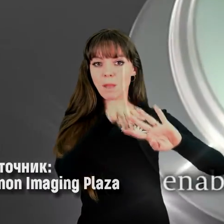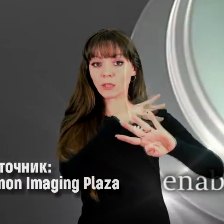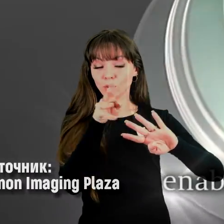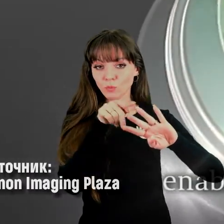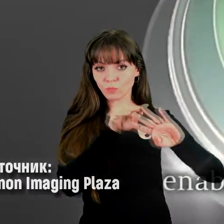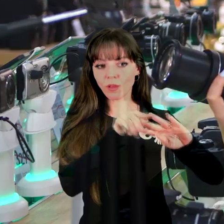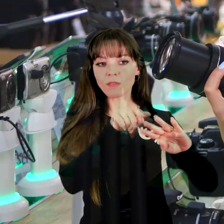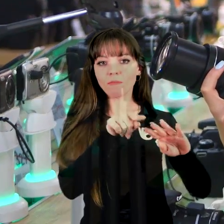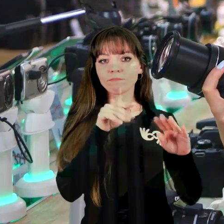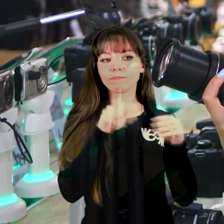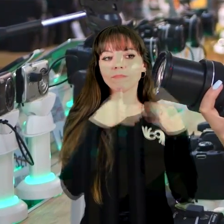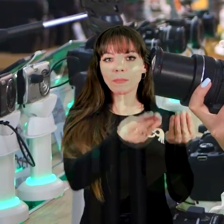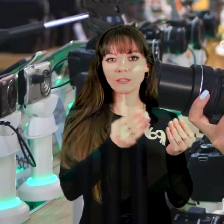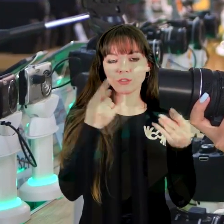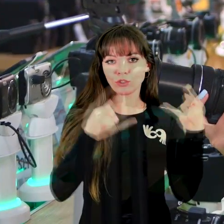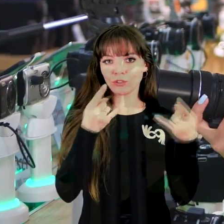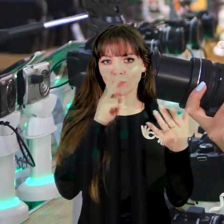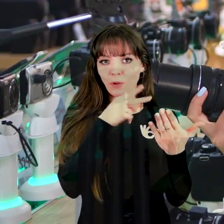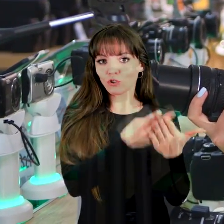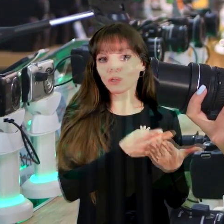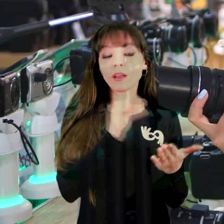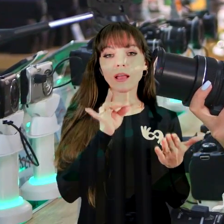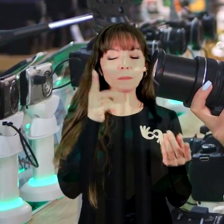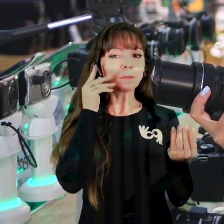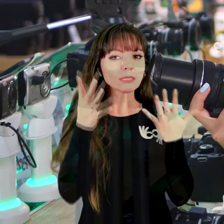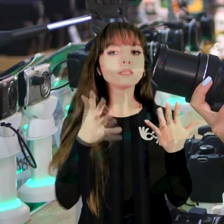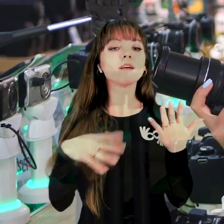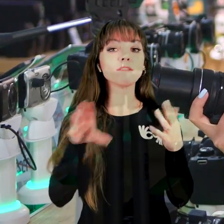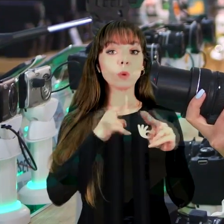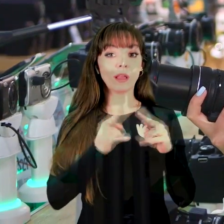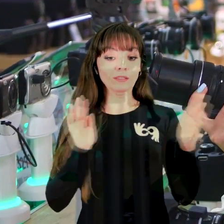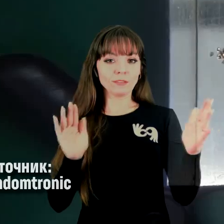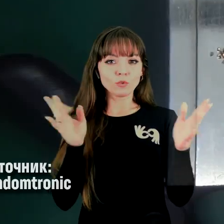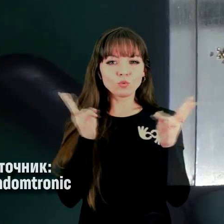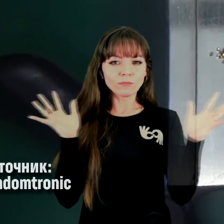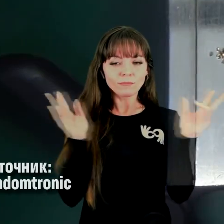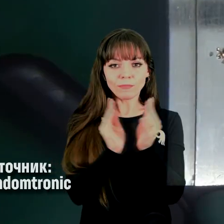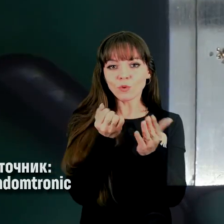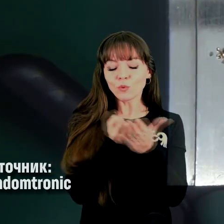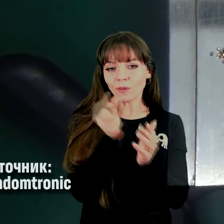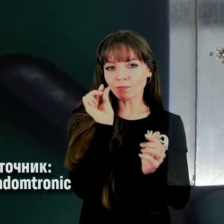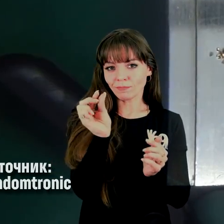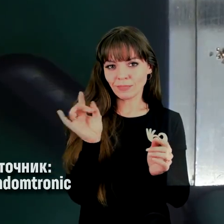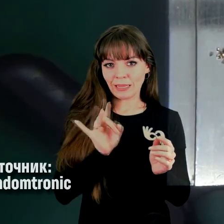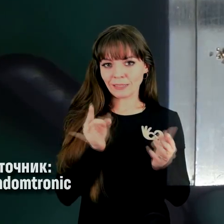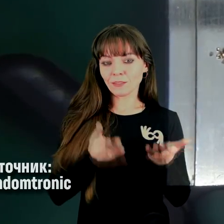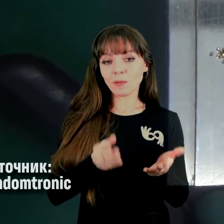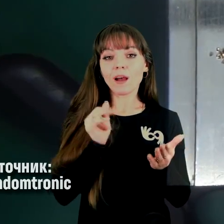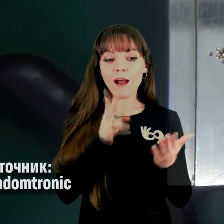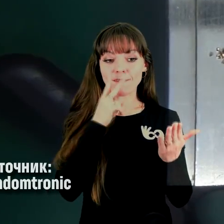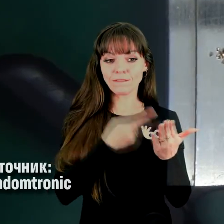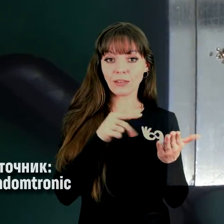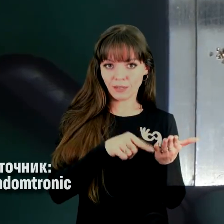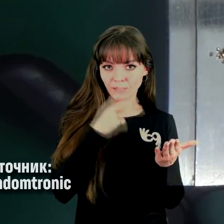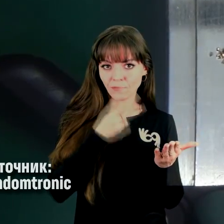создает изображение. А теперь представляем, что все это нужно уменьшить до вот такого размера. Вот как выглядит эта миниатюра.